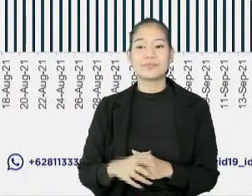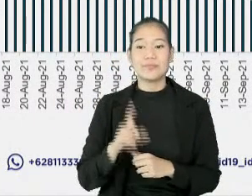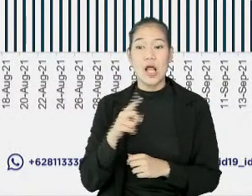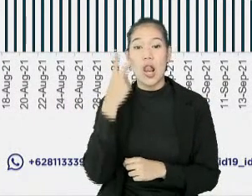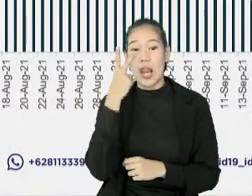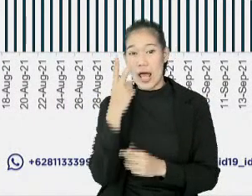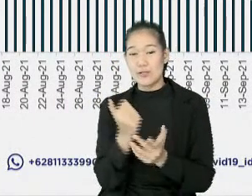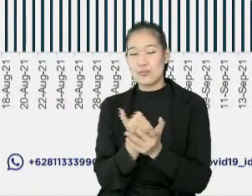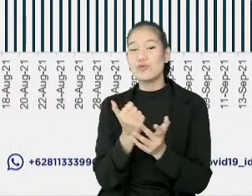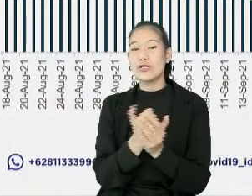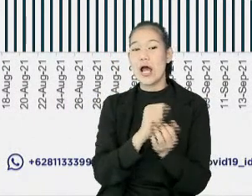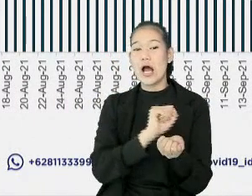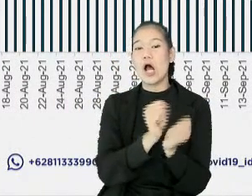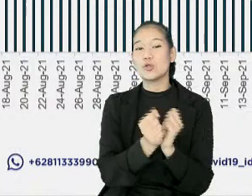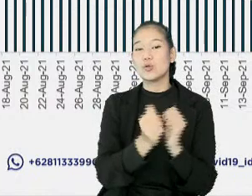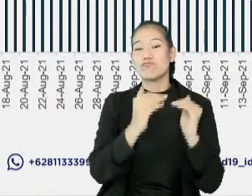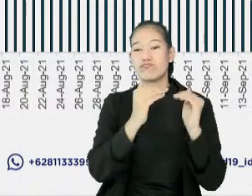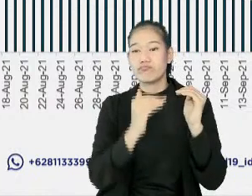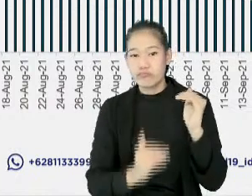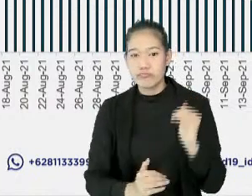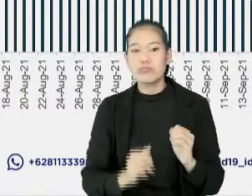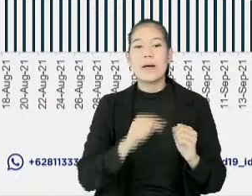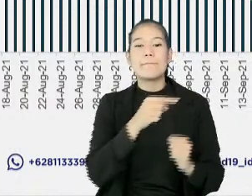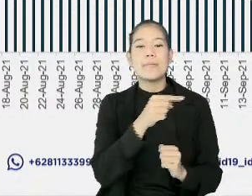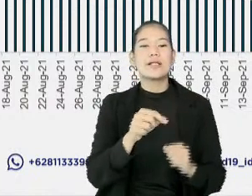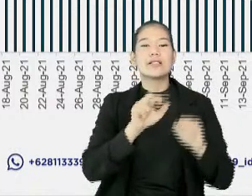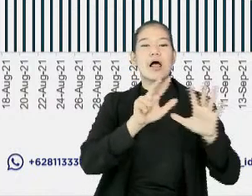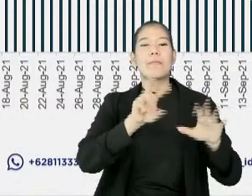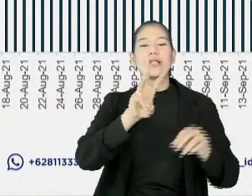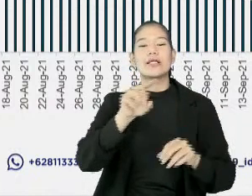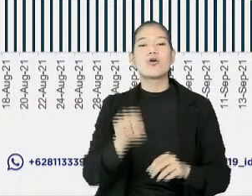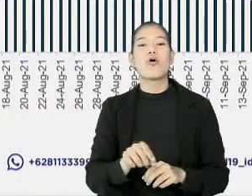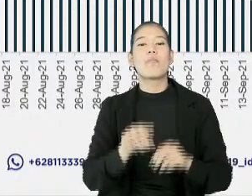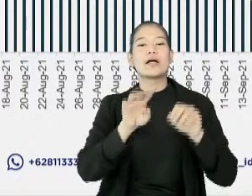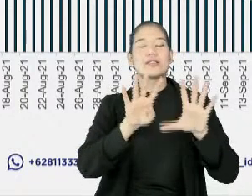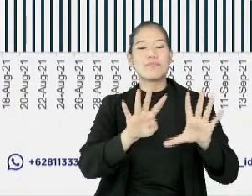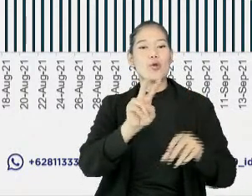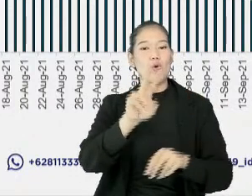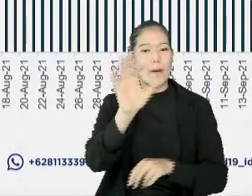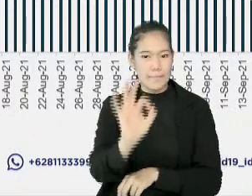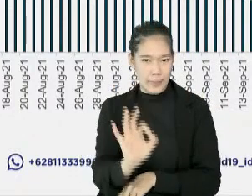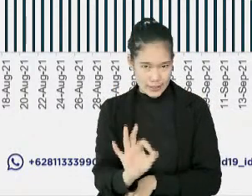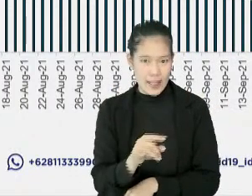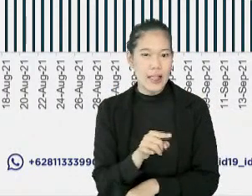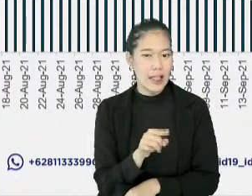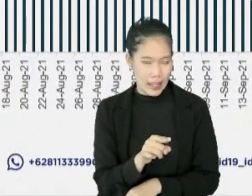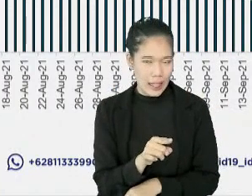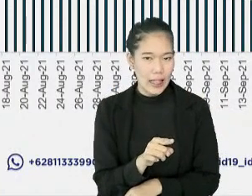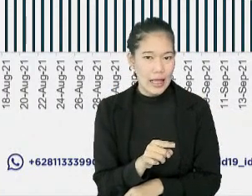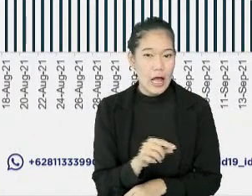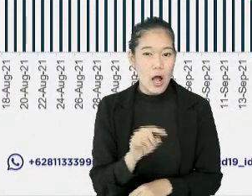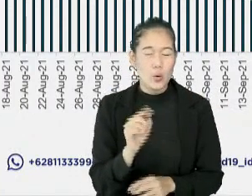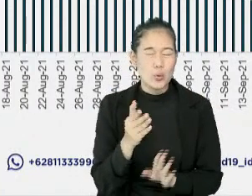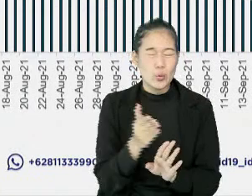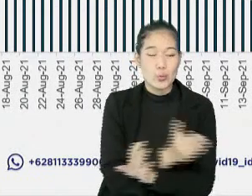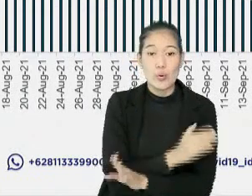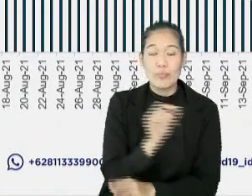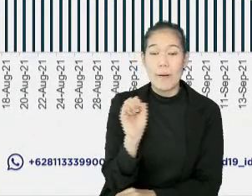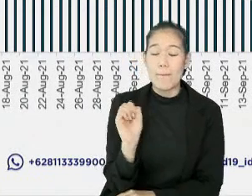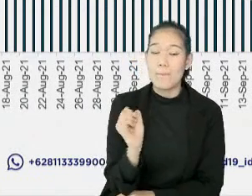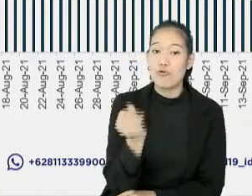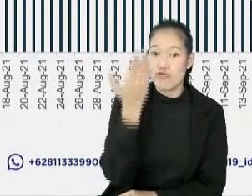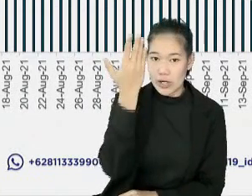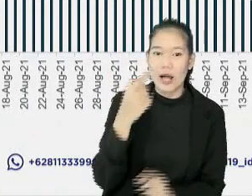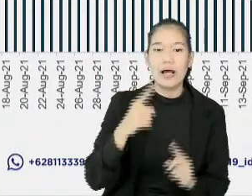kita lihat sudah terjadi pengurangan sekitar minus 83-92 persen jumlah kasus aktif kita dari puncak yang